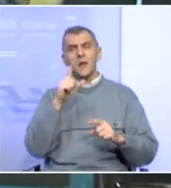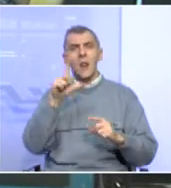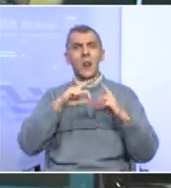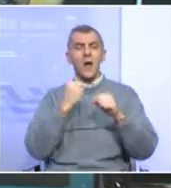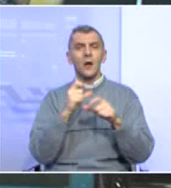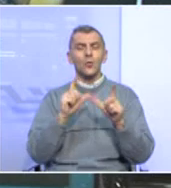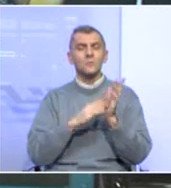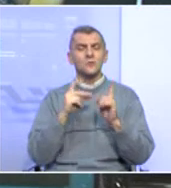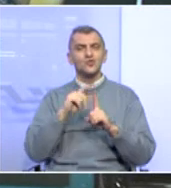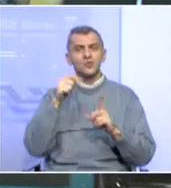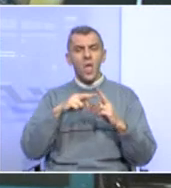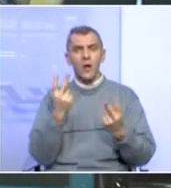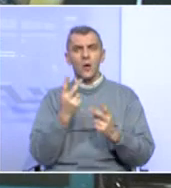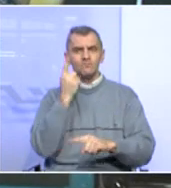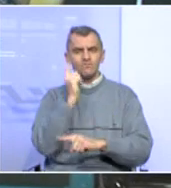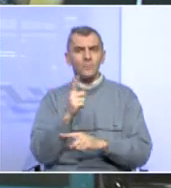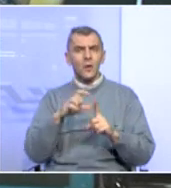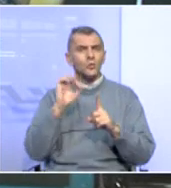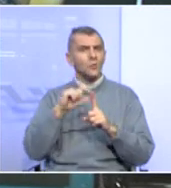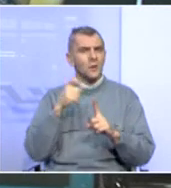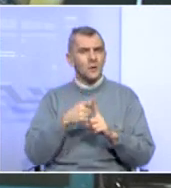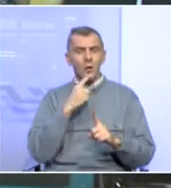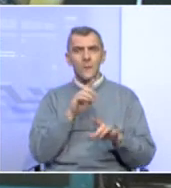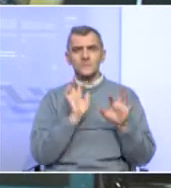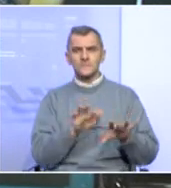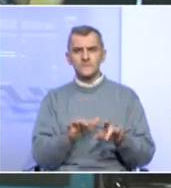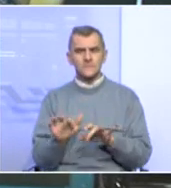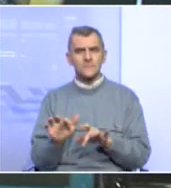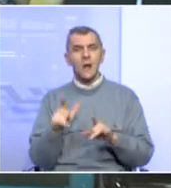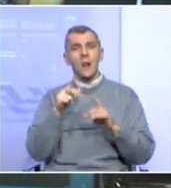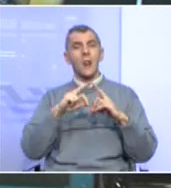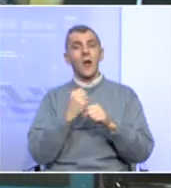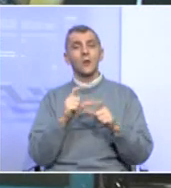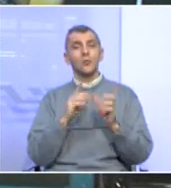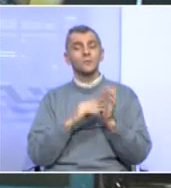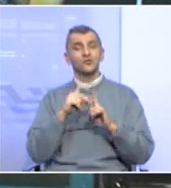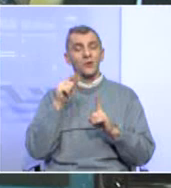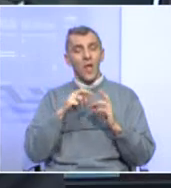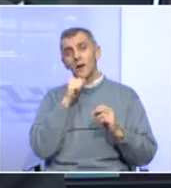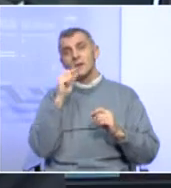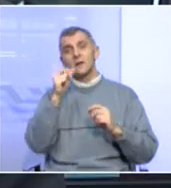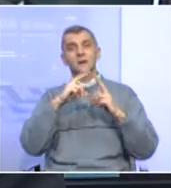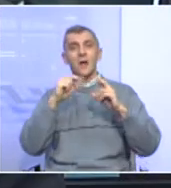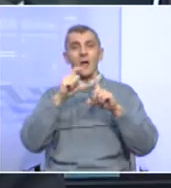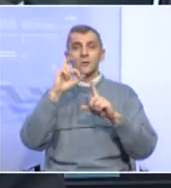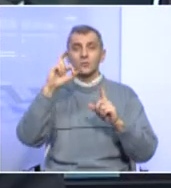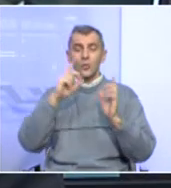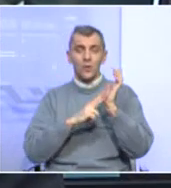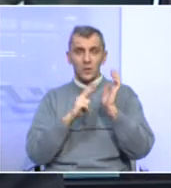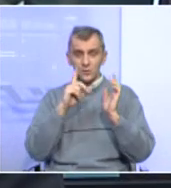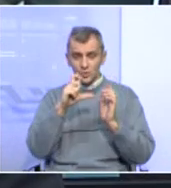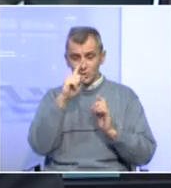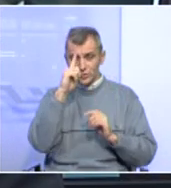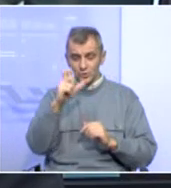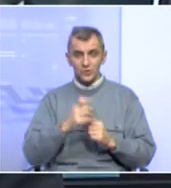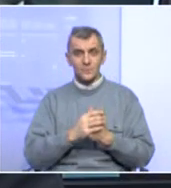zadate note od Dodika po kojima svira i Lagumdžija, pa evo i Radončić. Zaista kao opozicija, kao lider